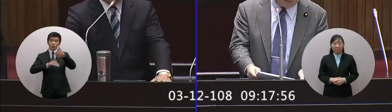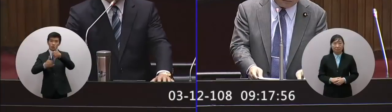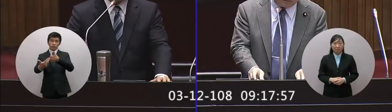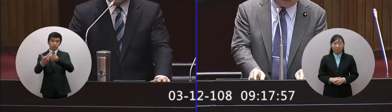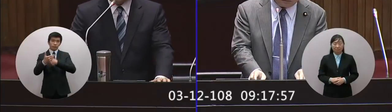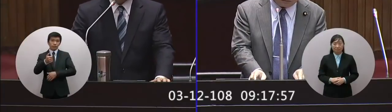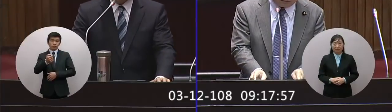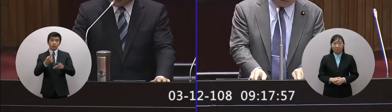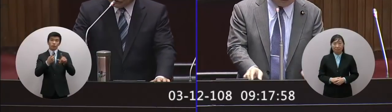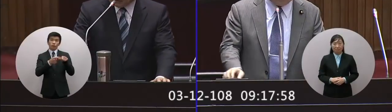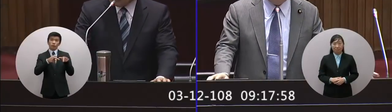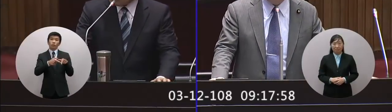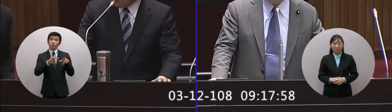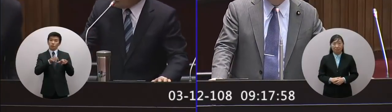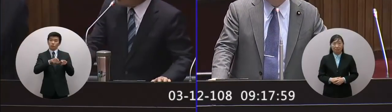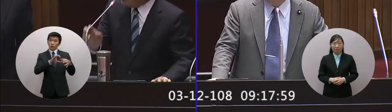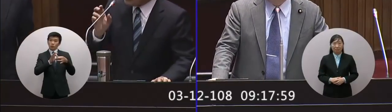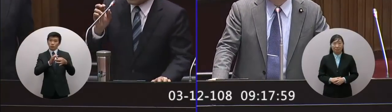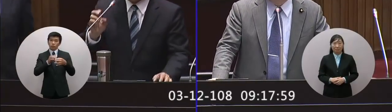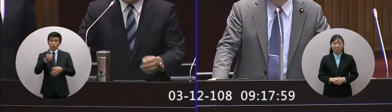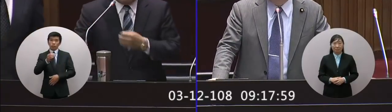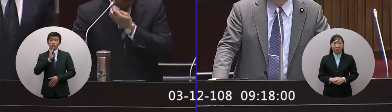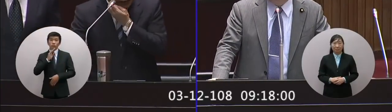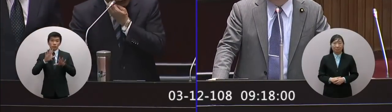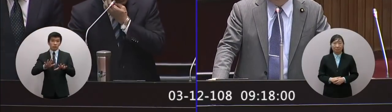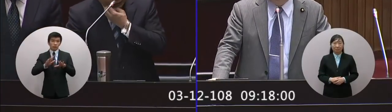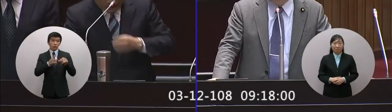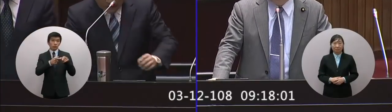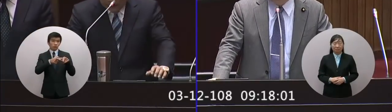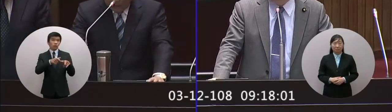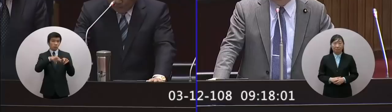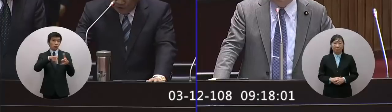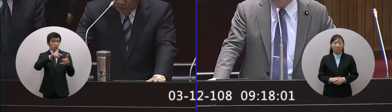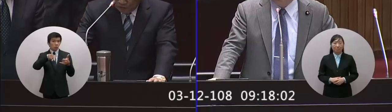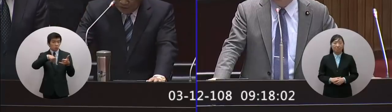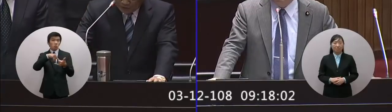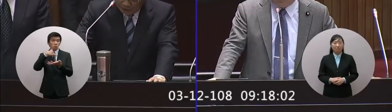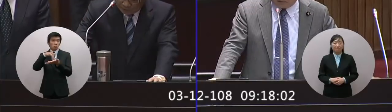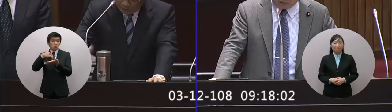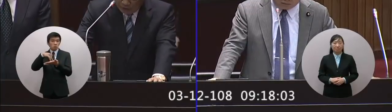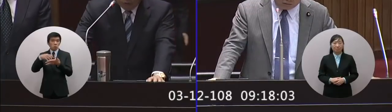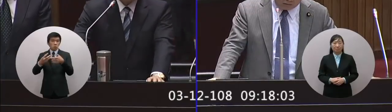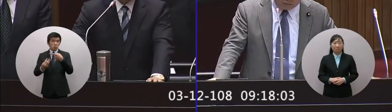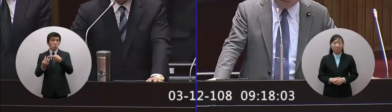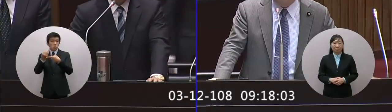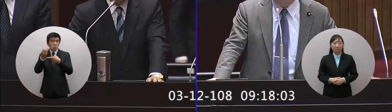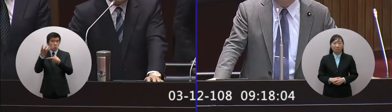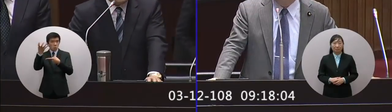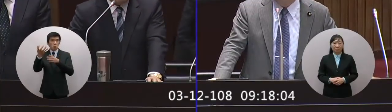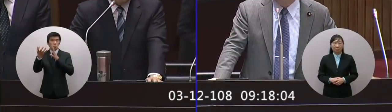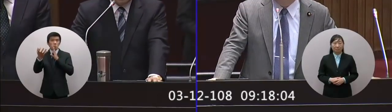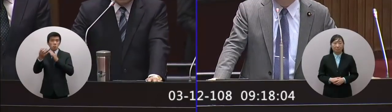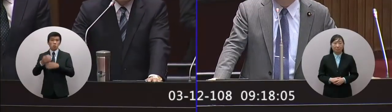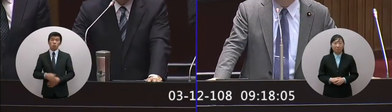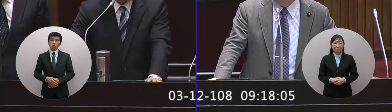关心。中小企业确实，中小企业占台湾。整个比例非常的高，占全体